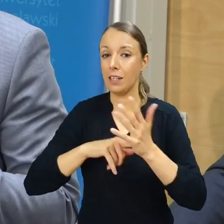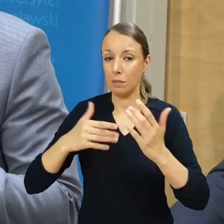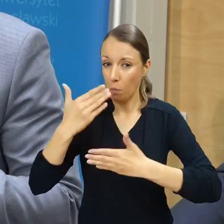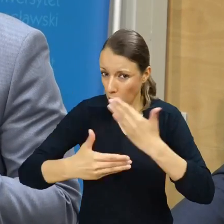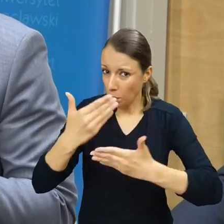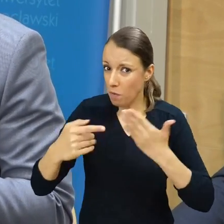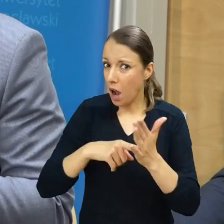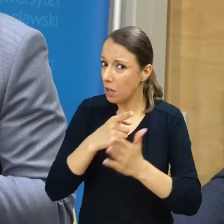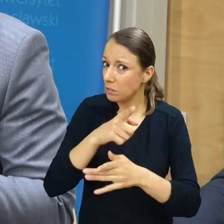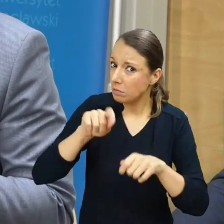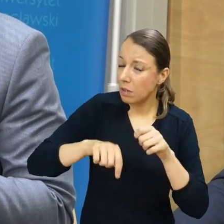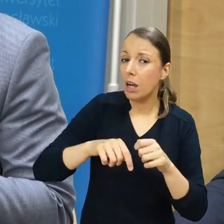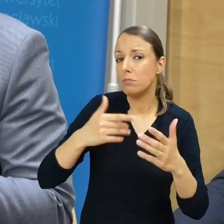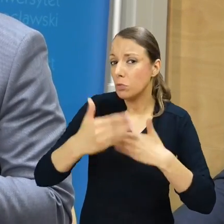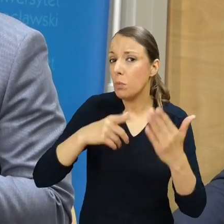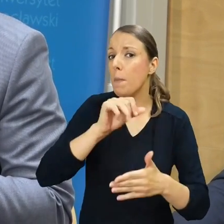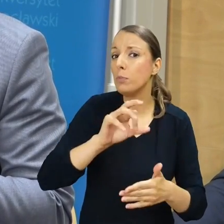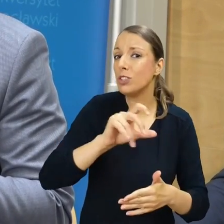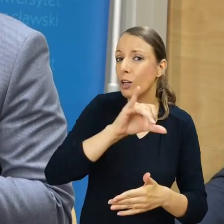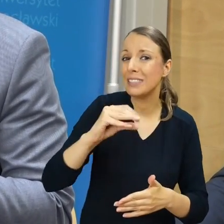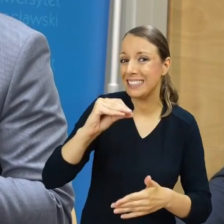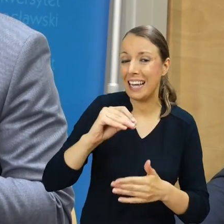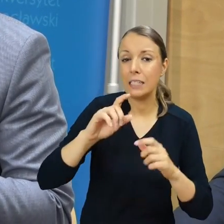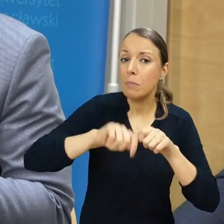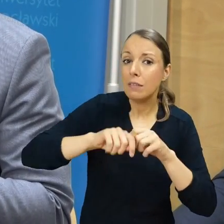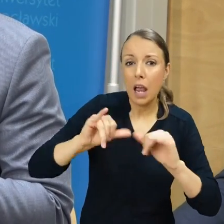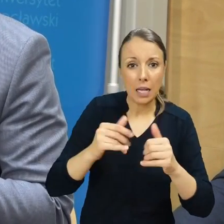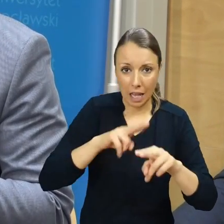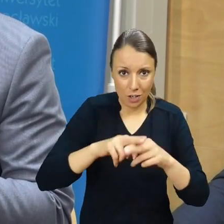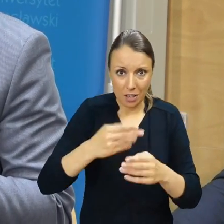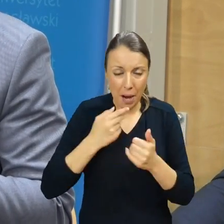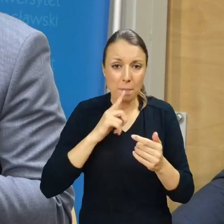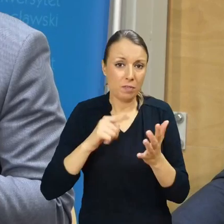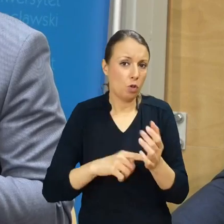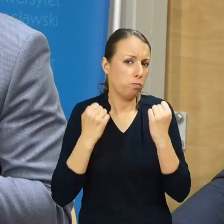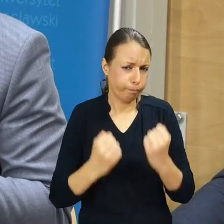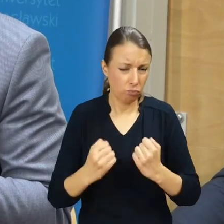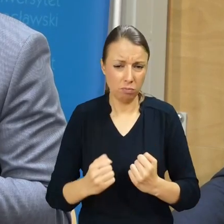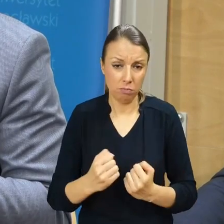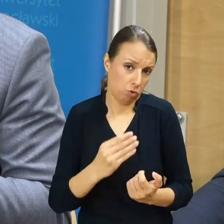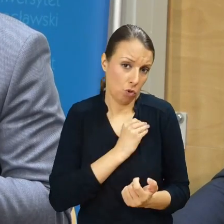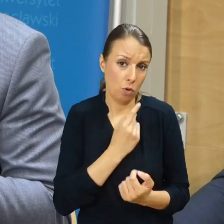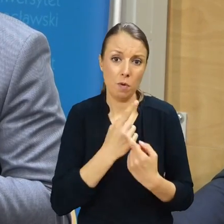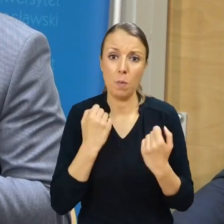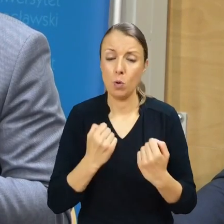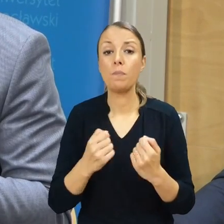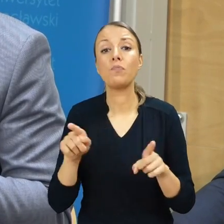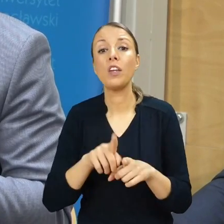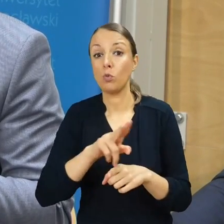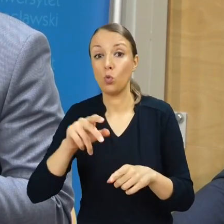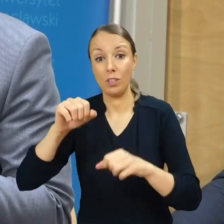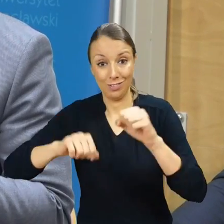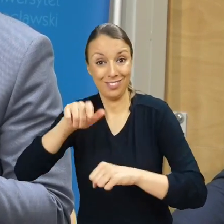poprzedzające? Nie ma takich narzędzi. To są trudne sprawy, powiem szczerze, że są sędziowie, którzy obawiają się bardzo mocno tego,